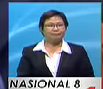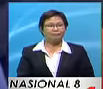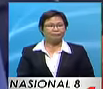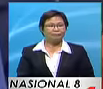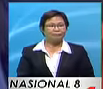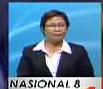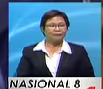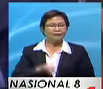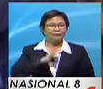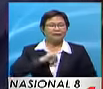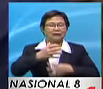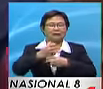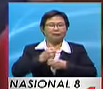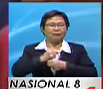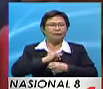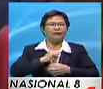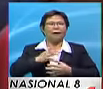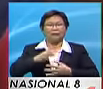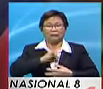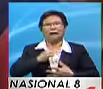Alhamdulillah, saya dapat melawat